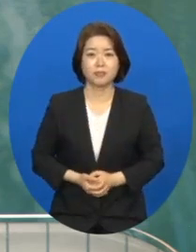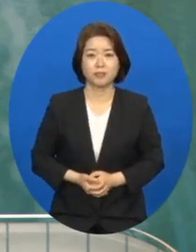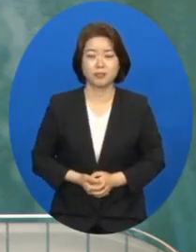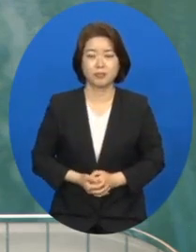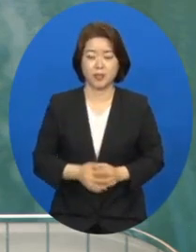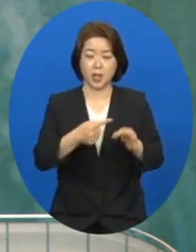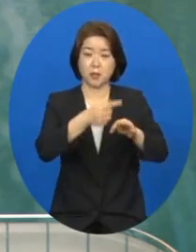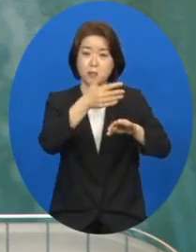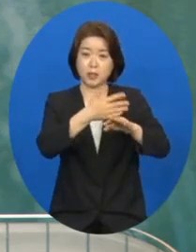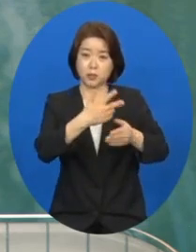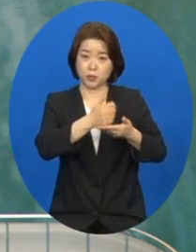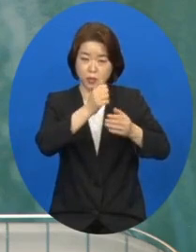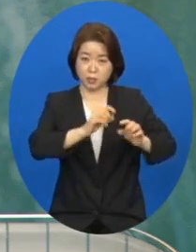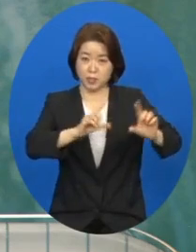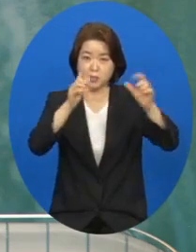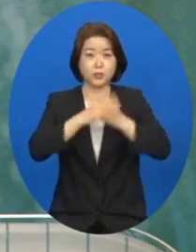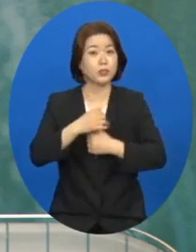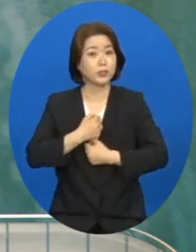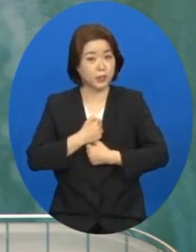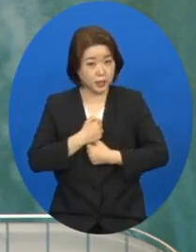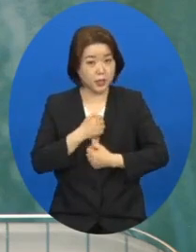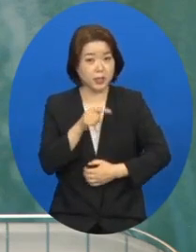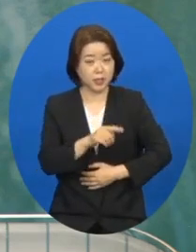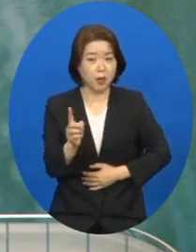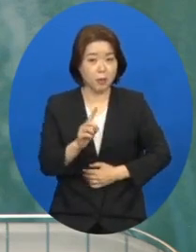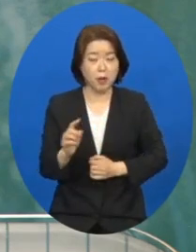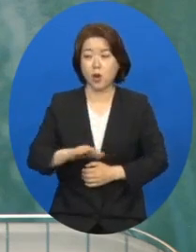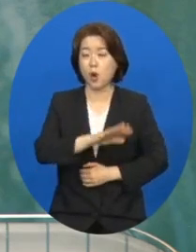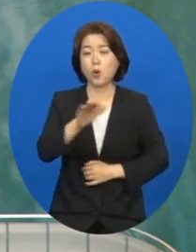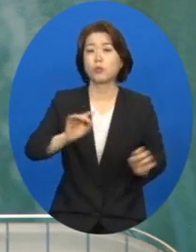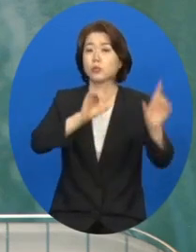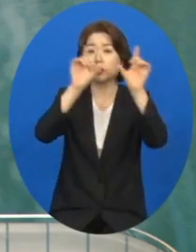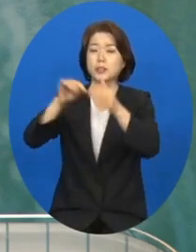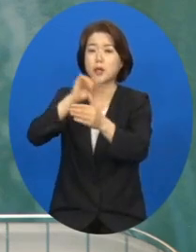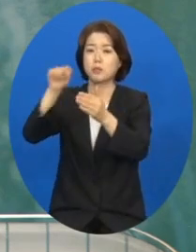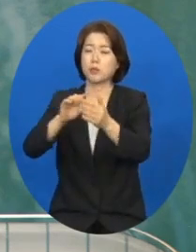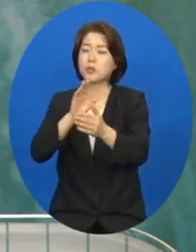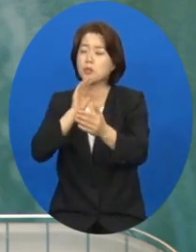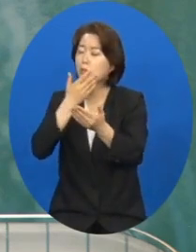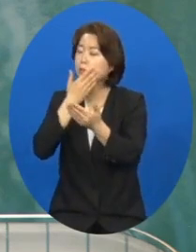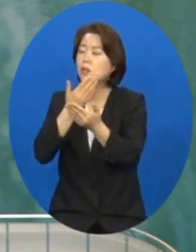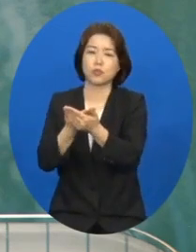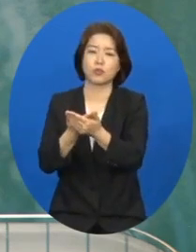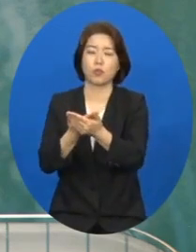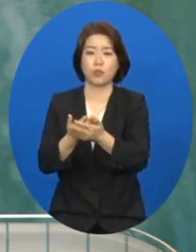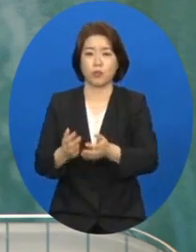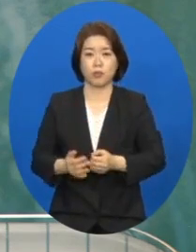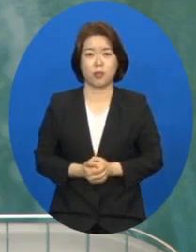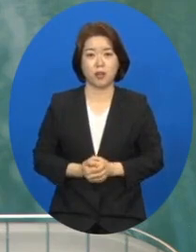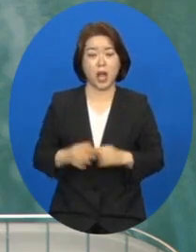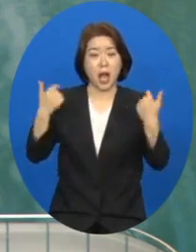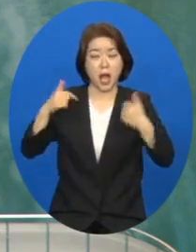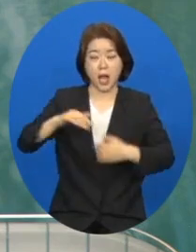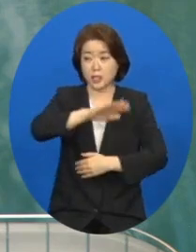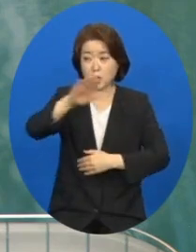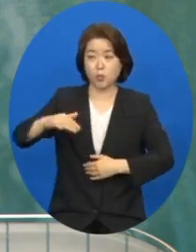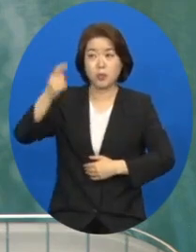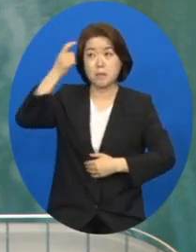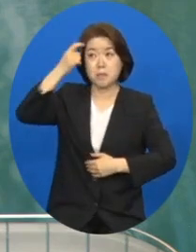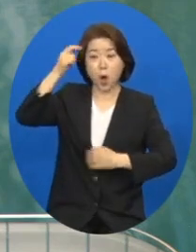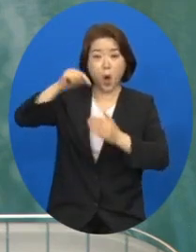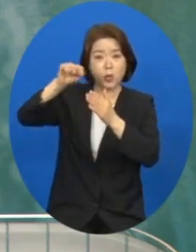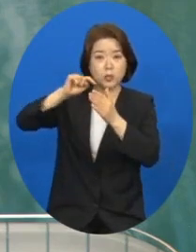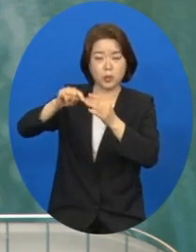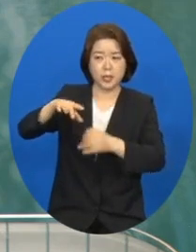맥주 감사주의를 지키는 것은 우리의 삶 속에 너무너무 중요해요. 그리고 항상 우리 머릿속에